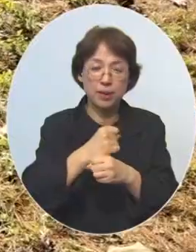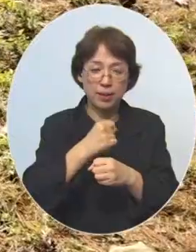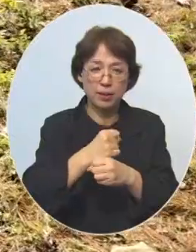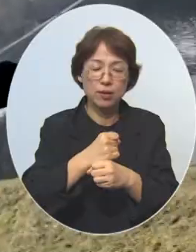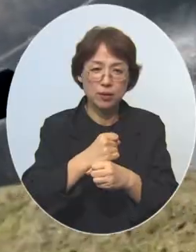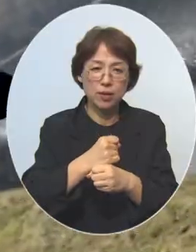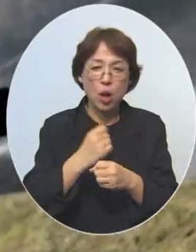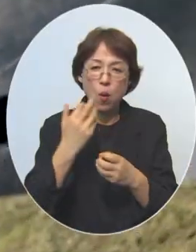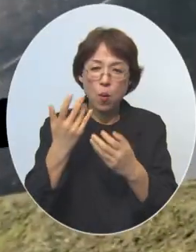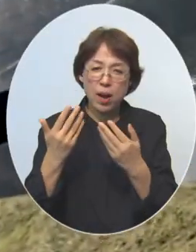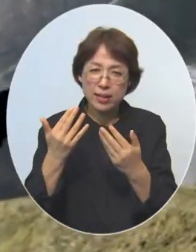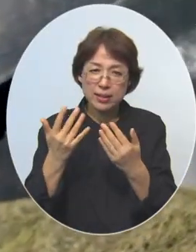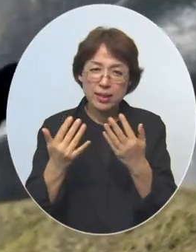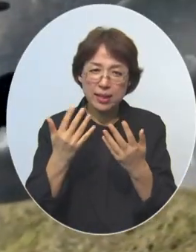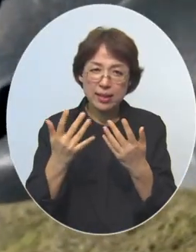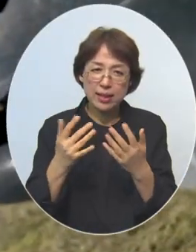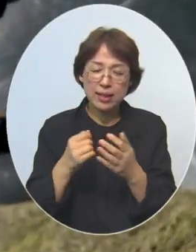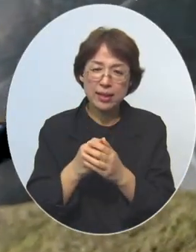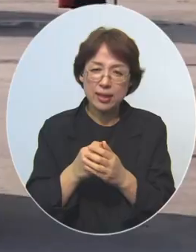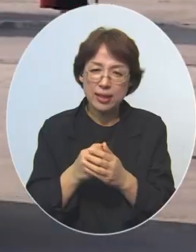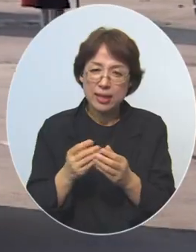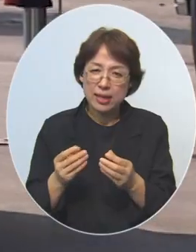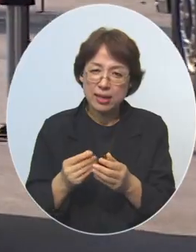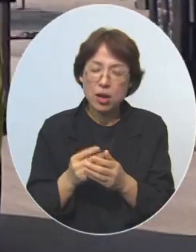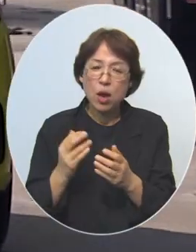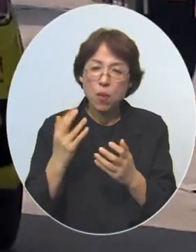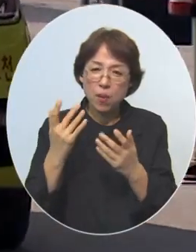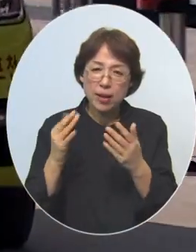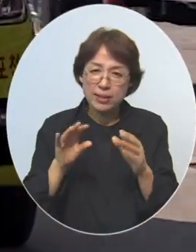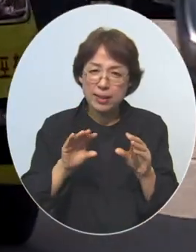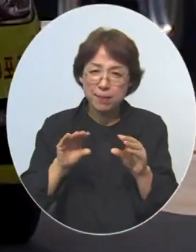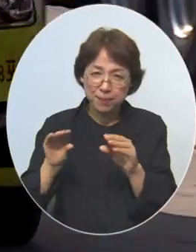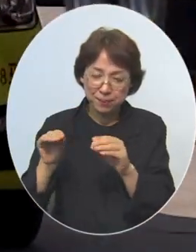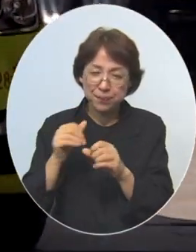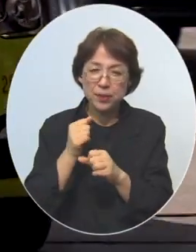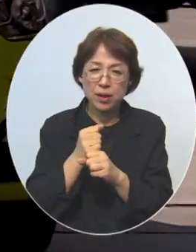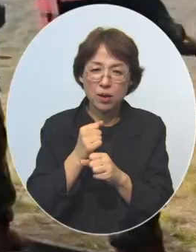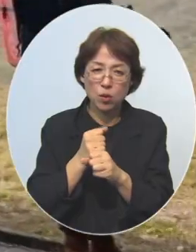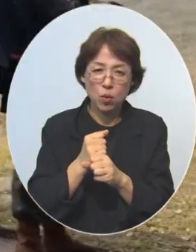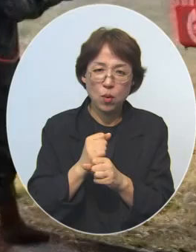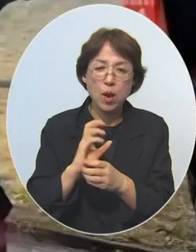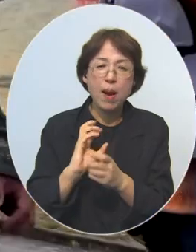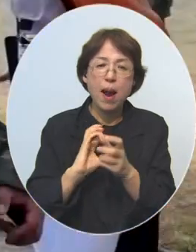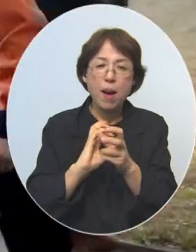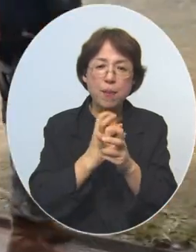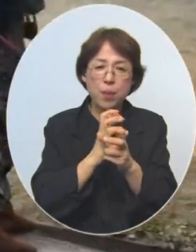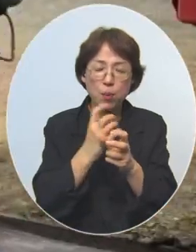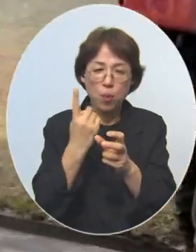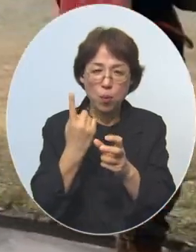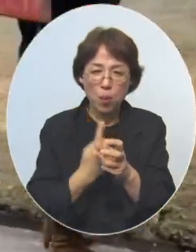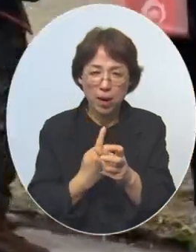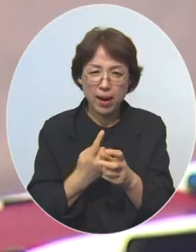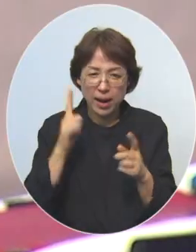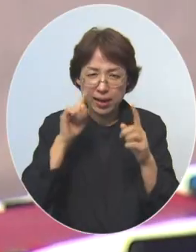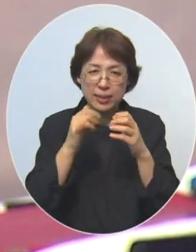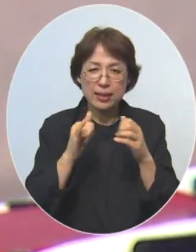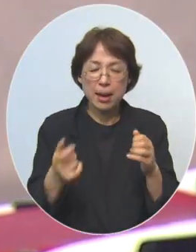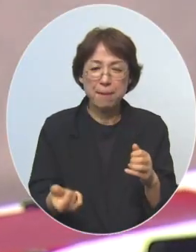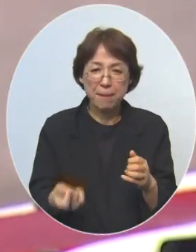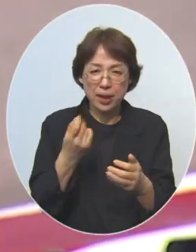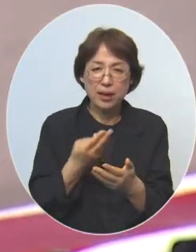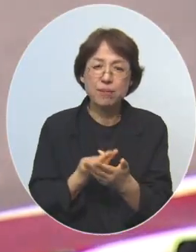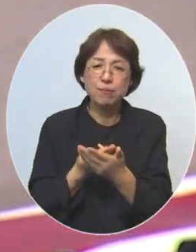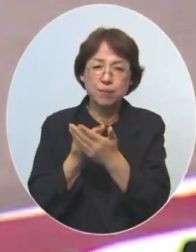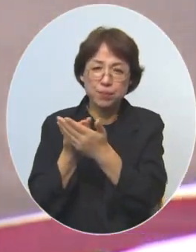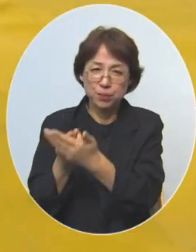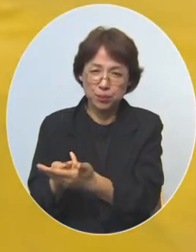함께 화제 진에 나서고 소방차와 구급 부상자들을 빠르게 임시 응급 의료로 옮긴